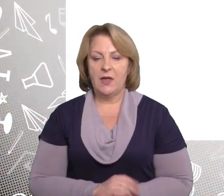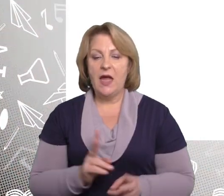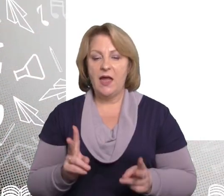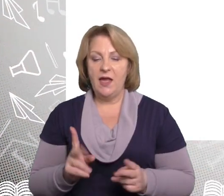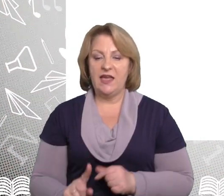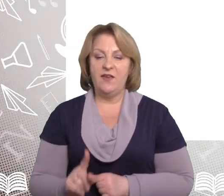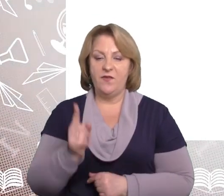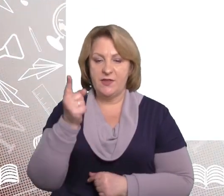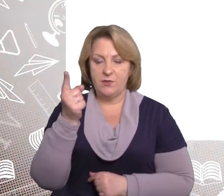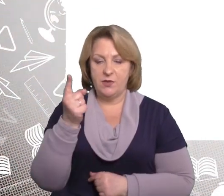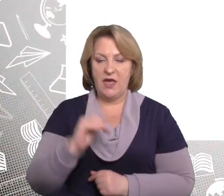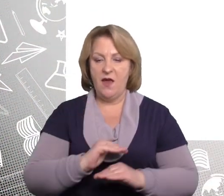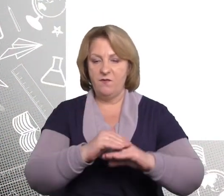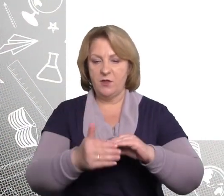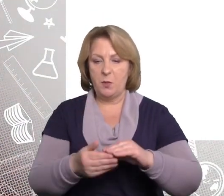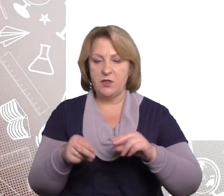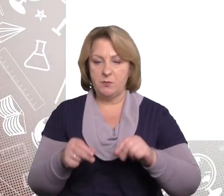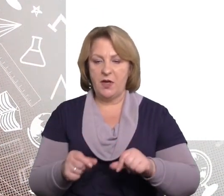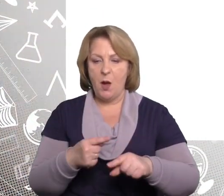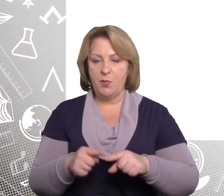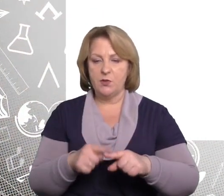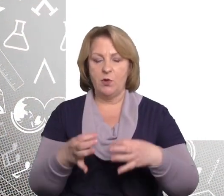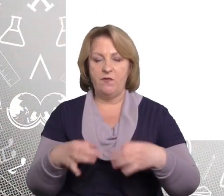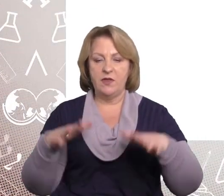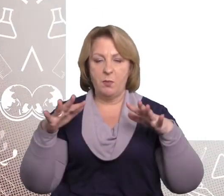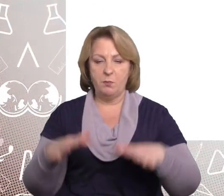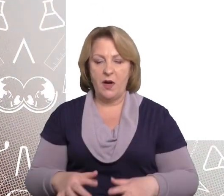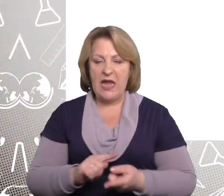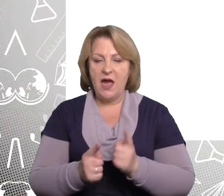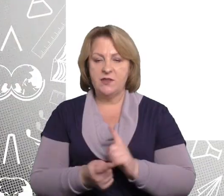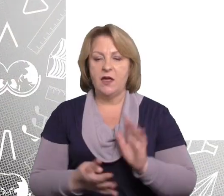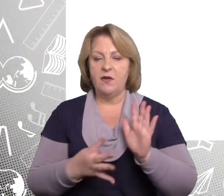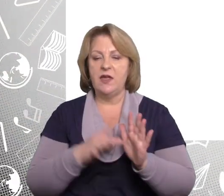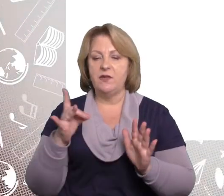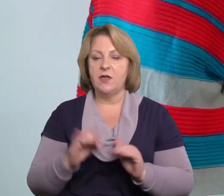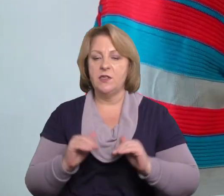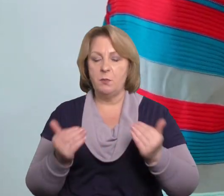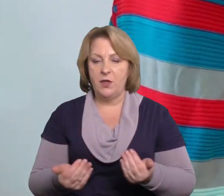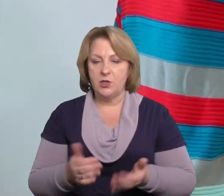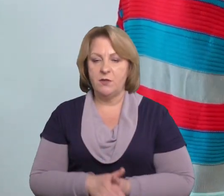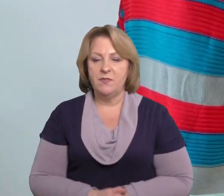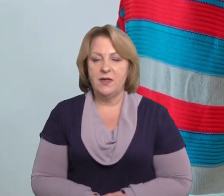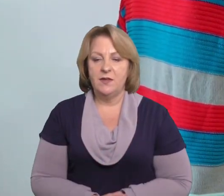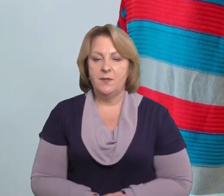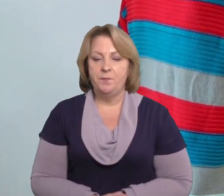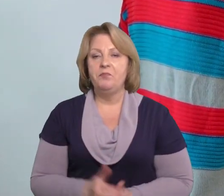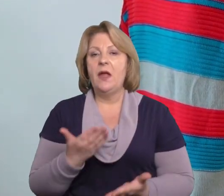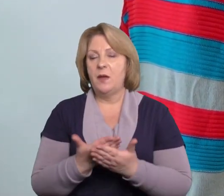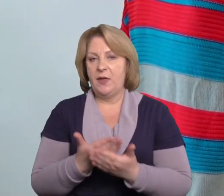в 9 разів меншим, ніж на поверхні? Тобто, ми маємо Землю,